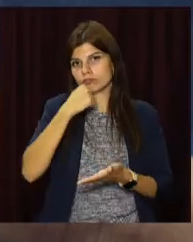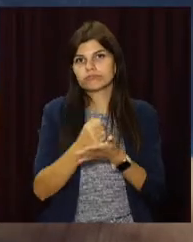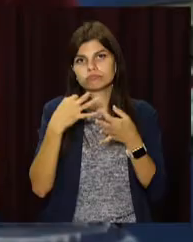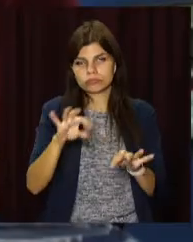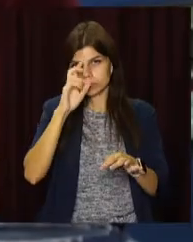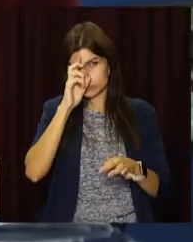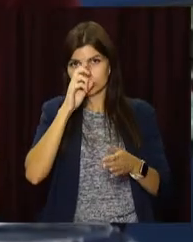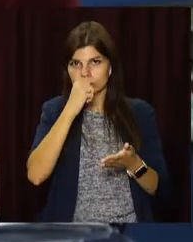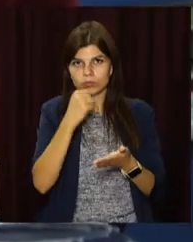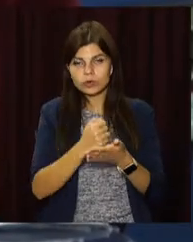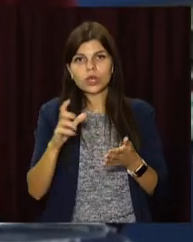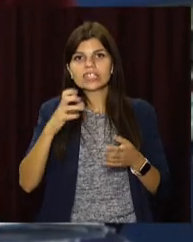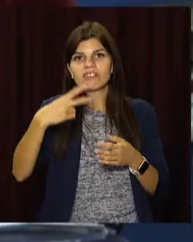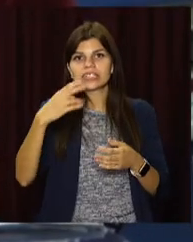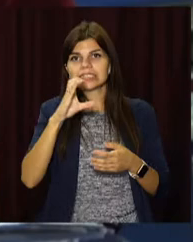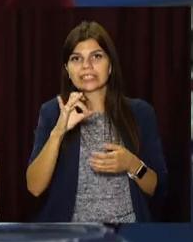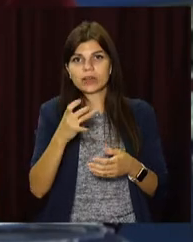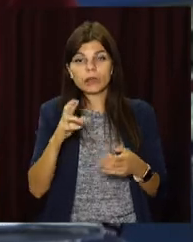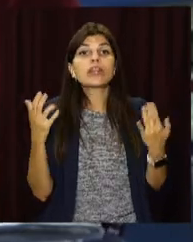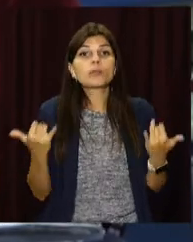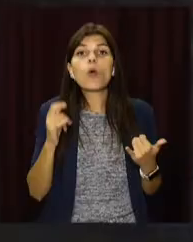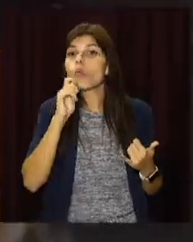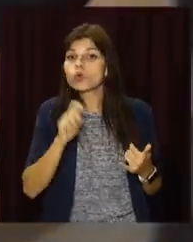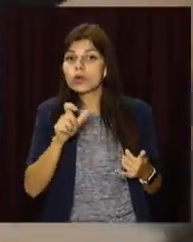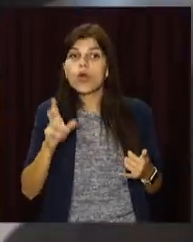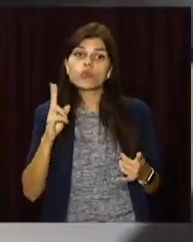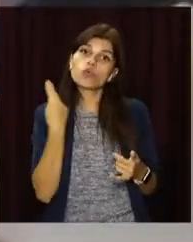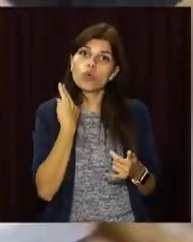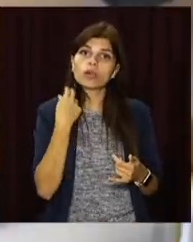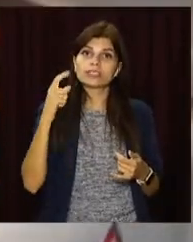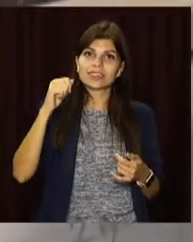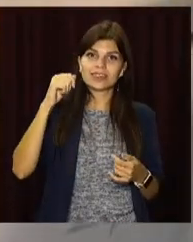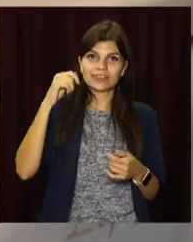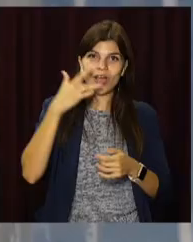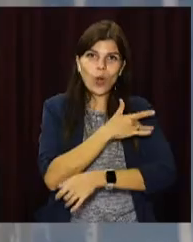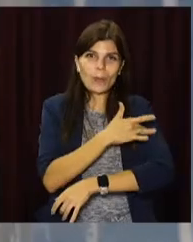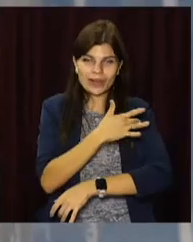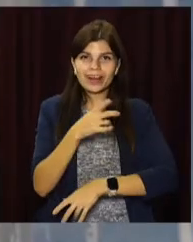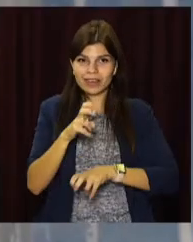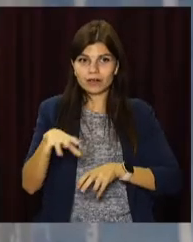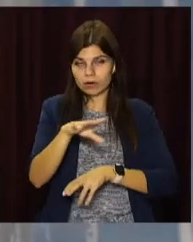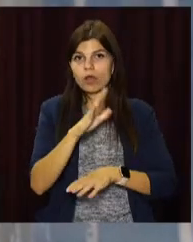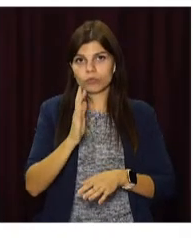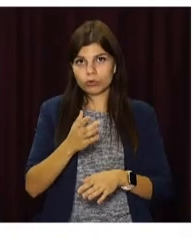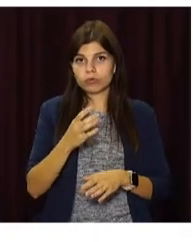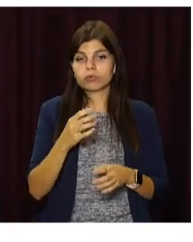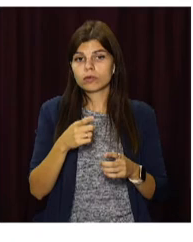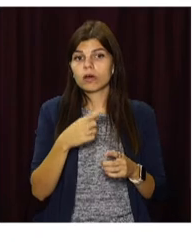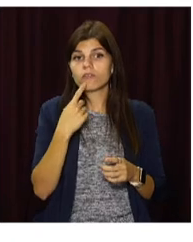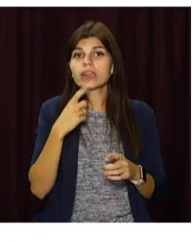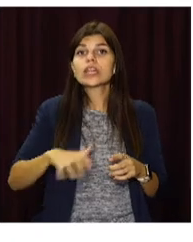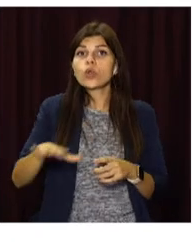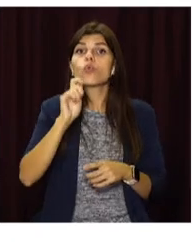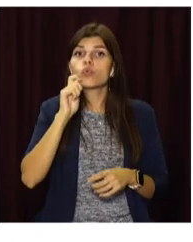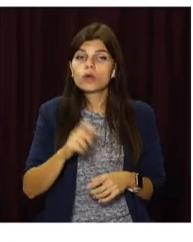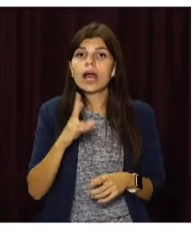Вони набрали чинності з 20 серпня. Відтепер українців з боргами за комуналку відключатимуть від послуг. Виняток один. На території